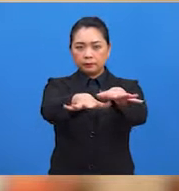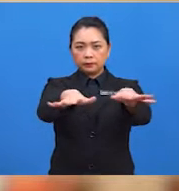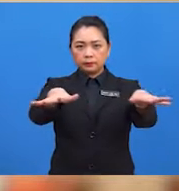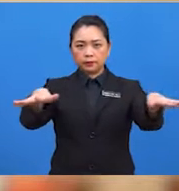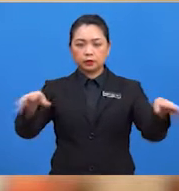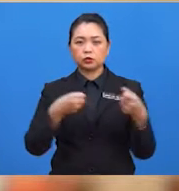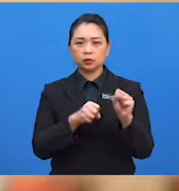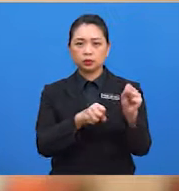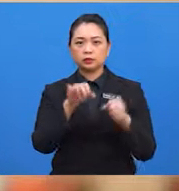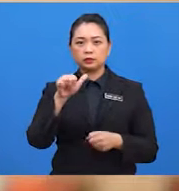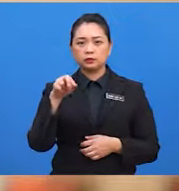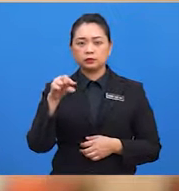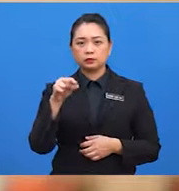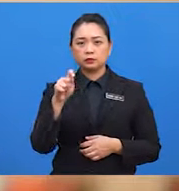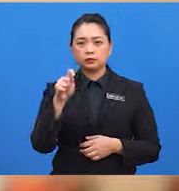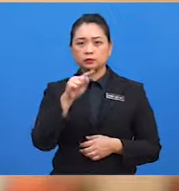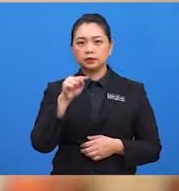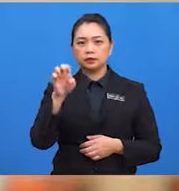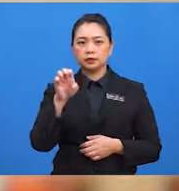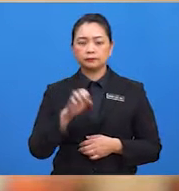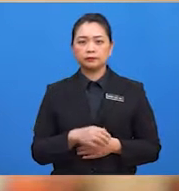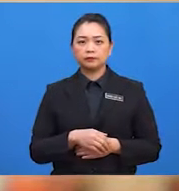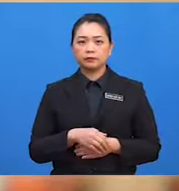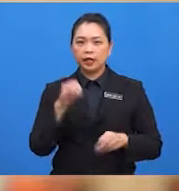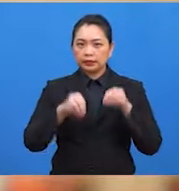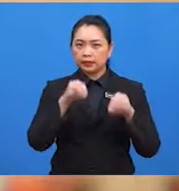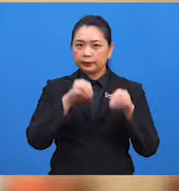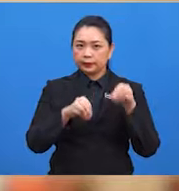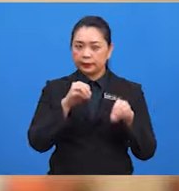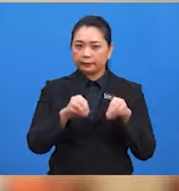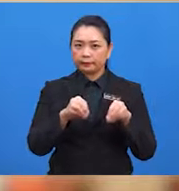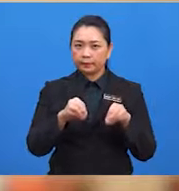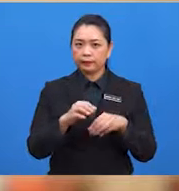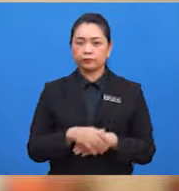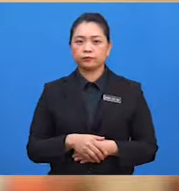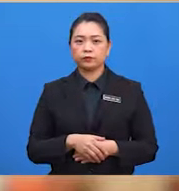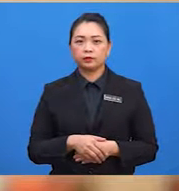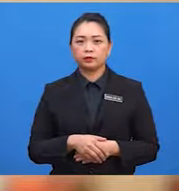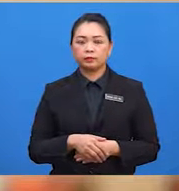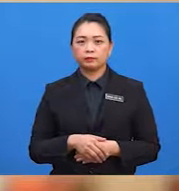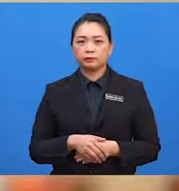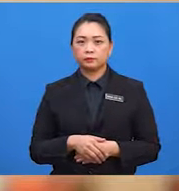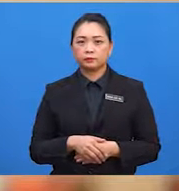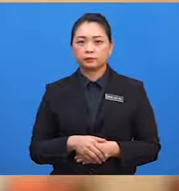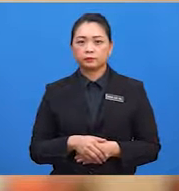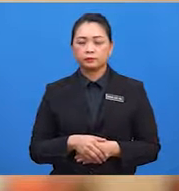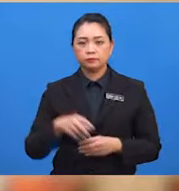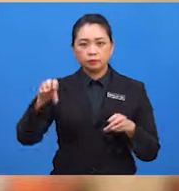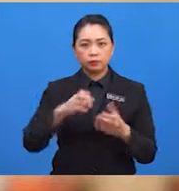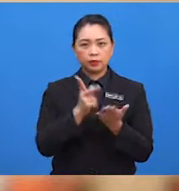masyarakat tamadun ini ialah pertanian, membuat tembikar, membuat kapal, menghasilkan varnish,